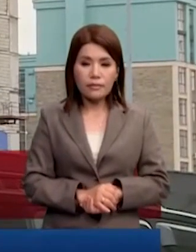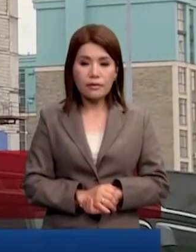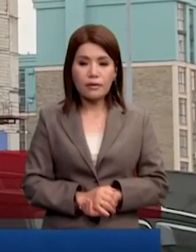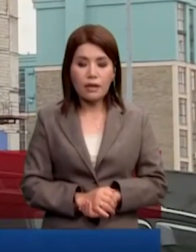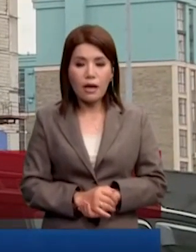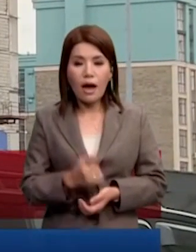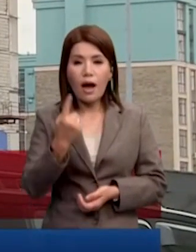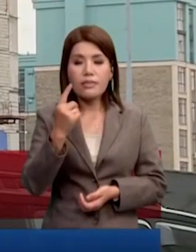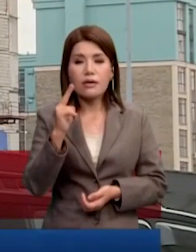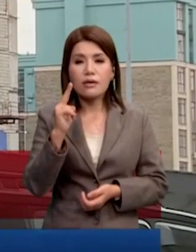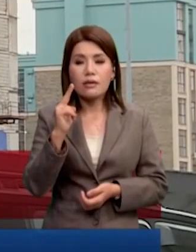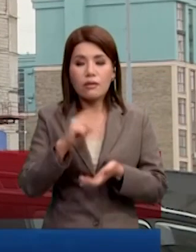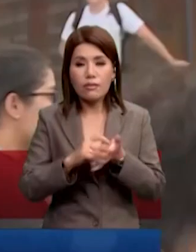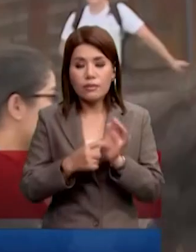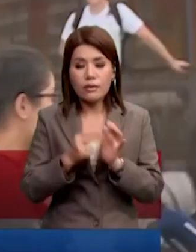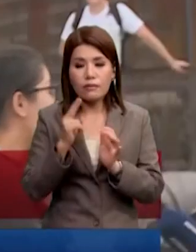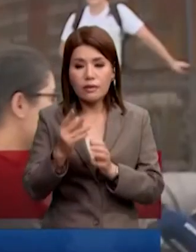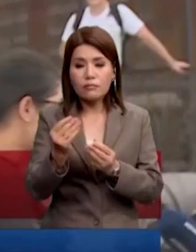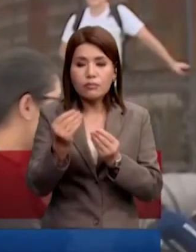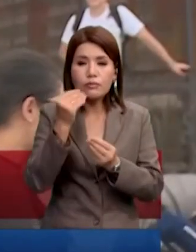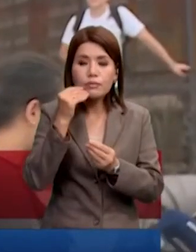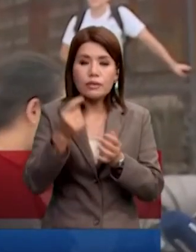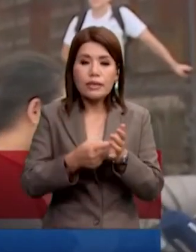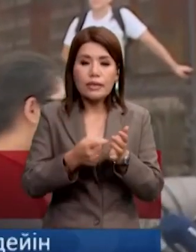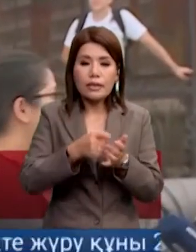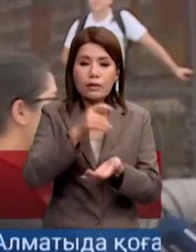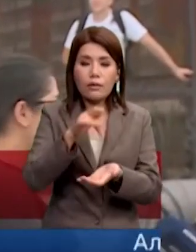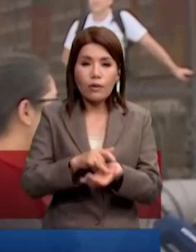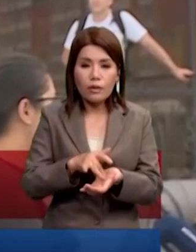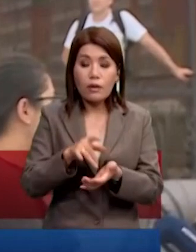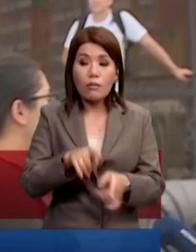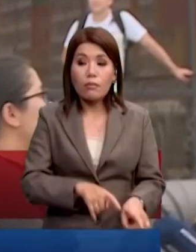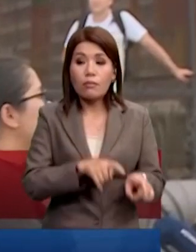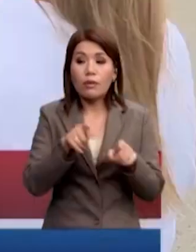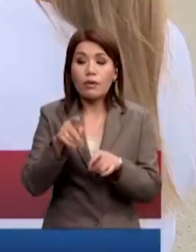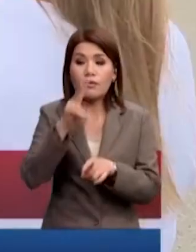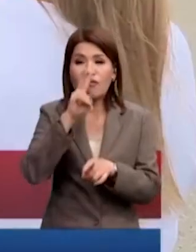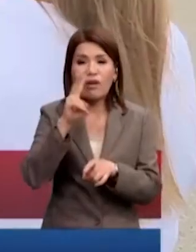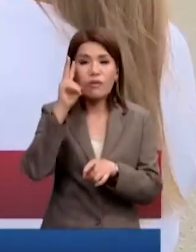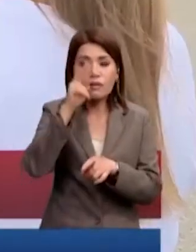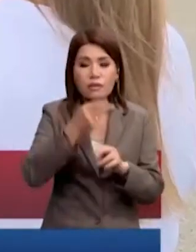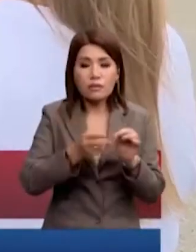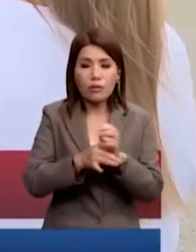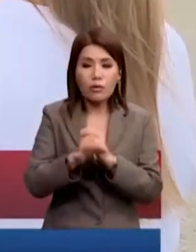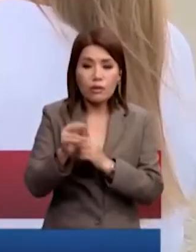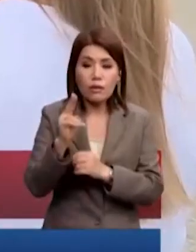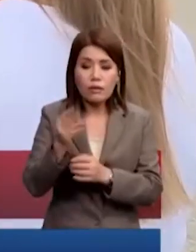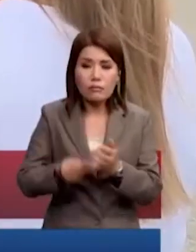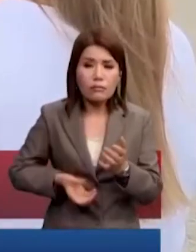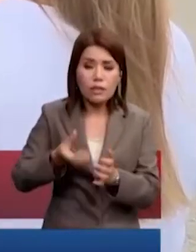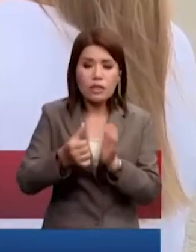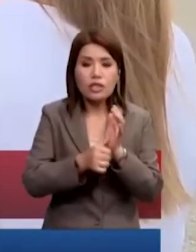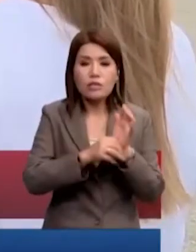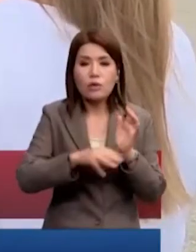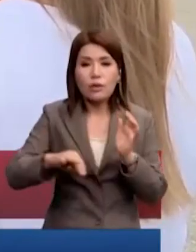В однокомнатную квартиру в элитном районе Караганды Тулен Муканов должен был въехать еще 2 года назад. В квартиру мужчина вложил 6